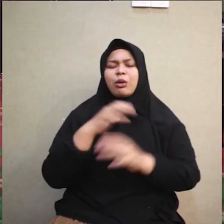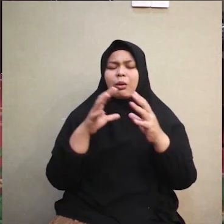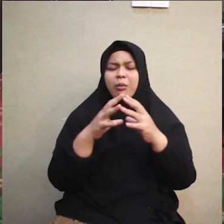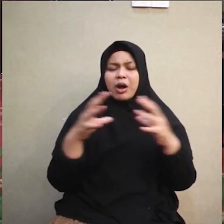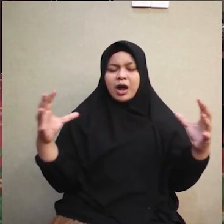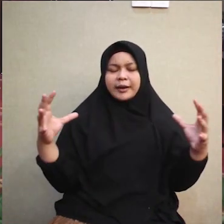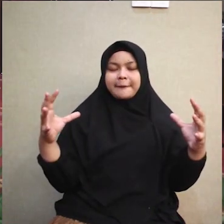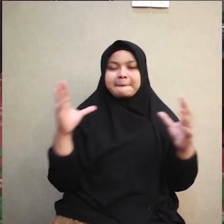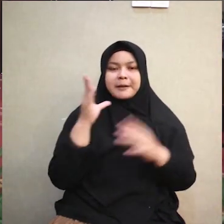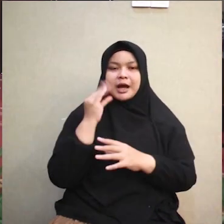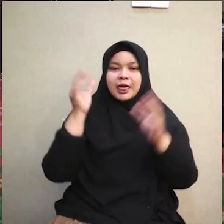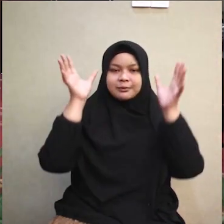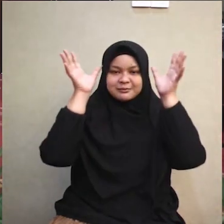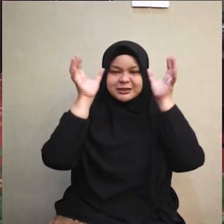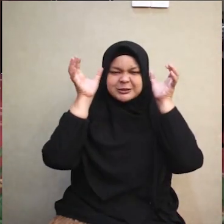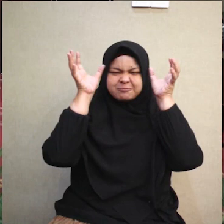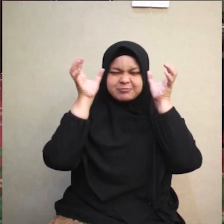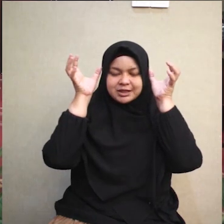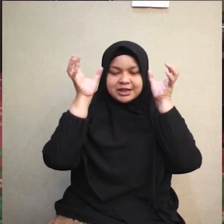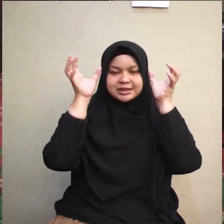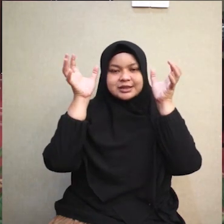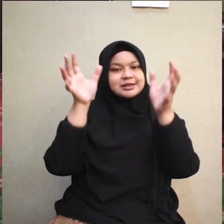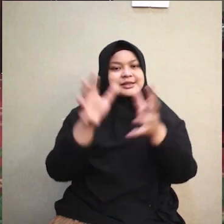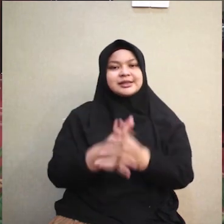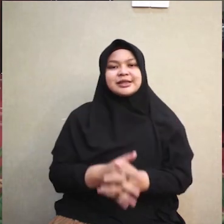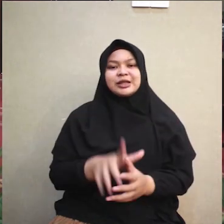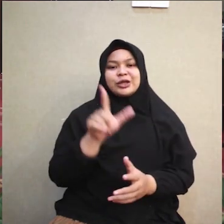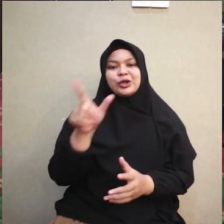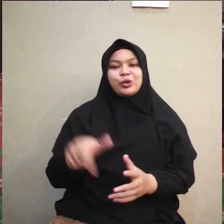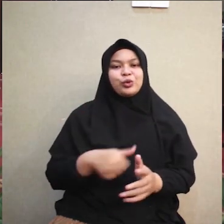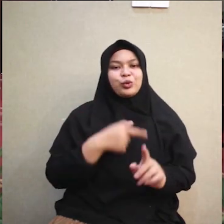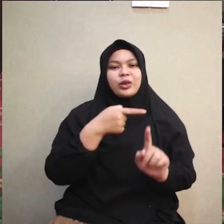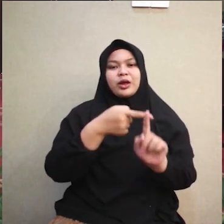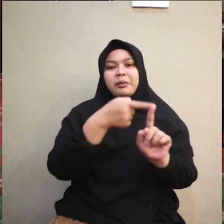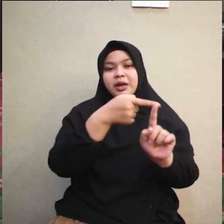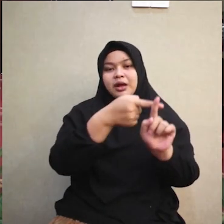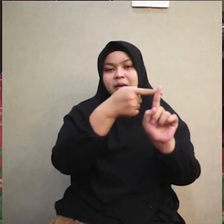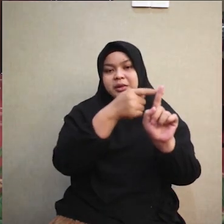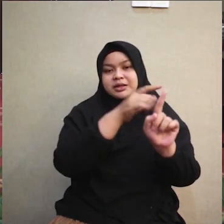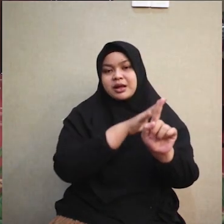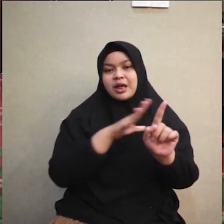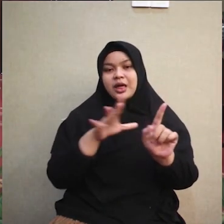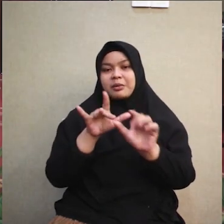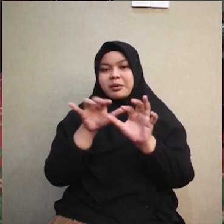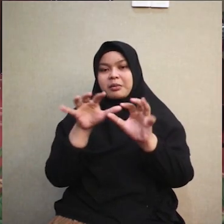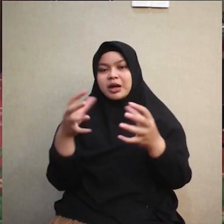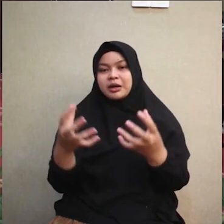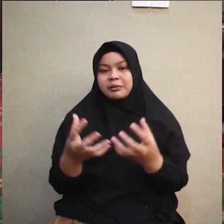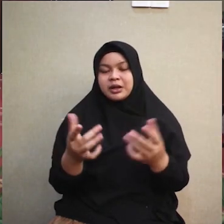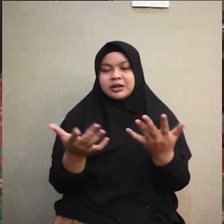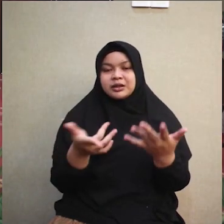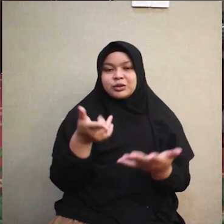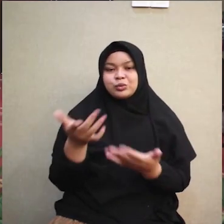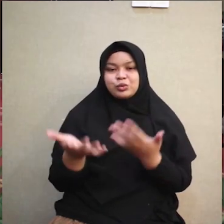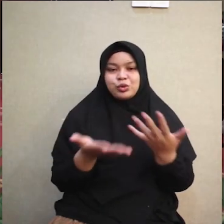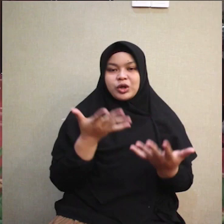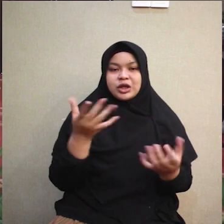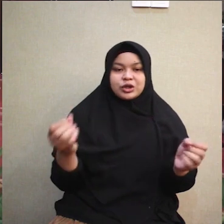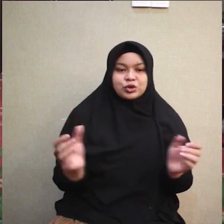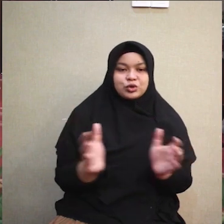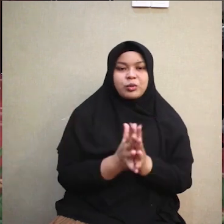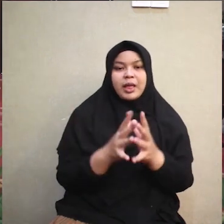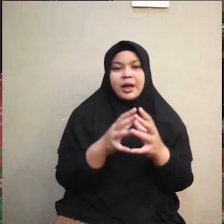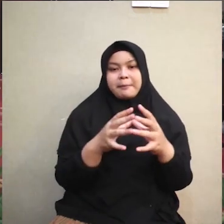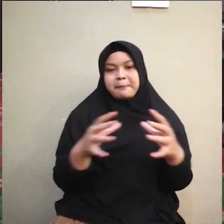suami depresi ya itu ternyata menguat di masa pandemi ini gitu kan Iya betul itu mungkin jumlahnya